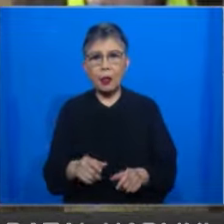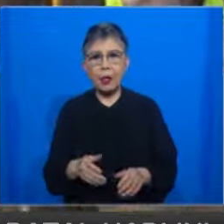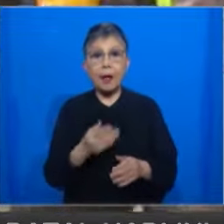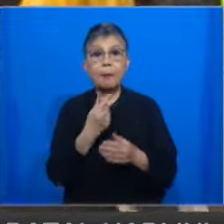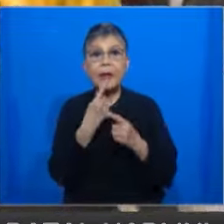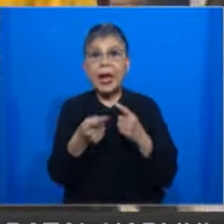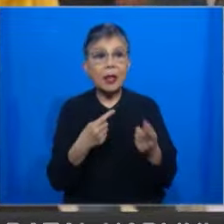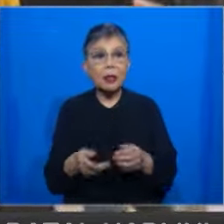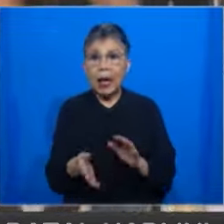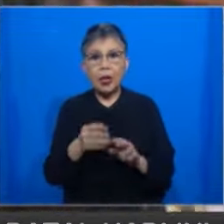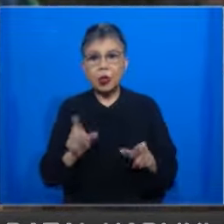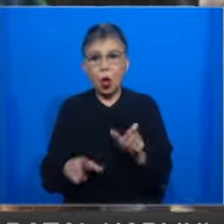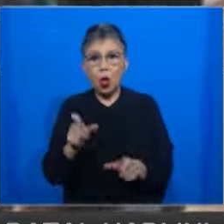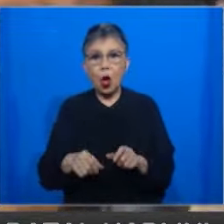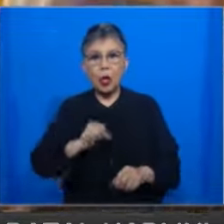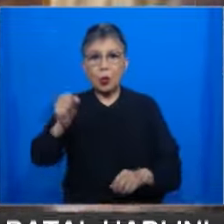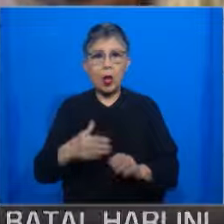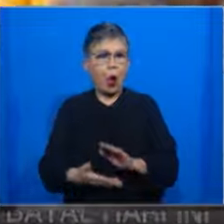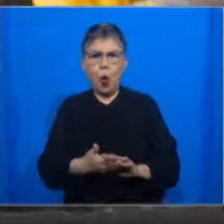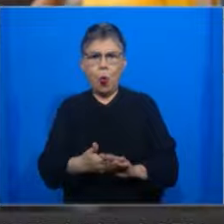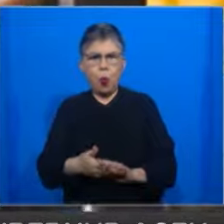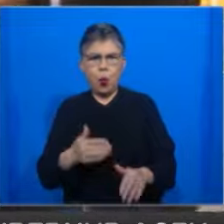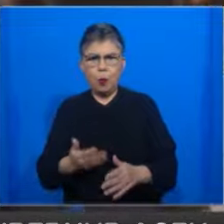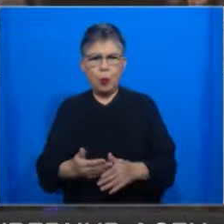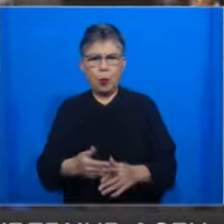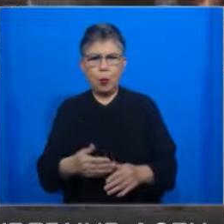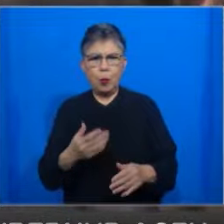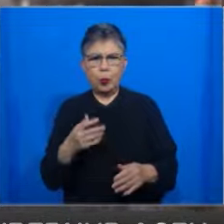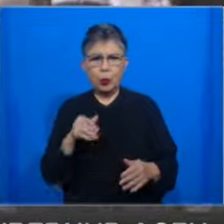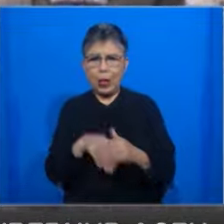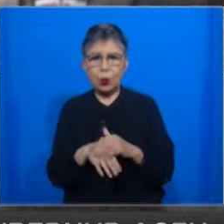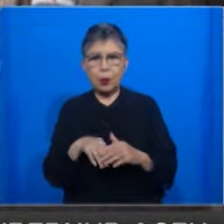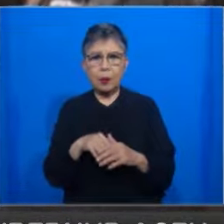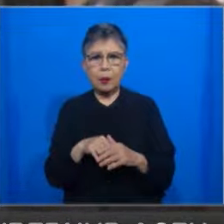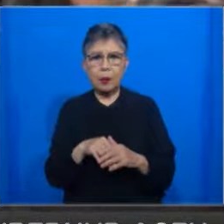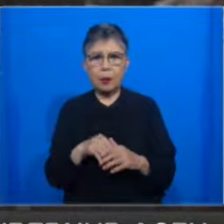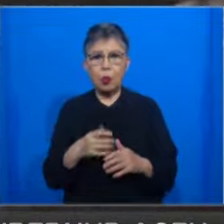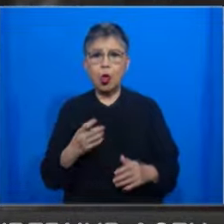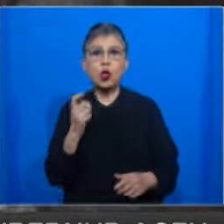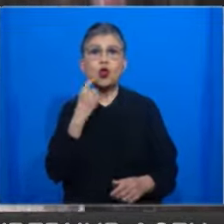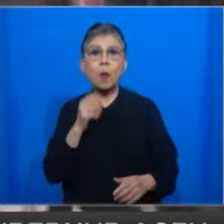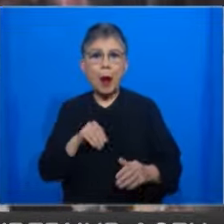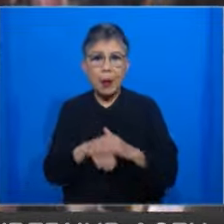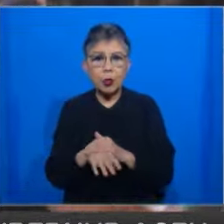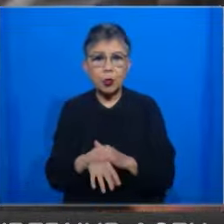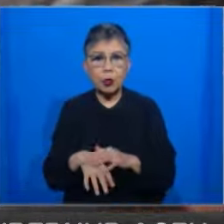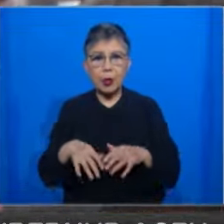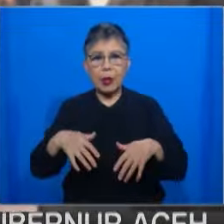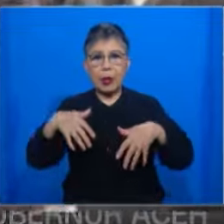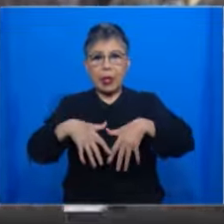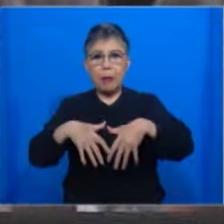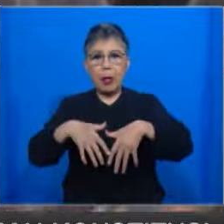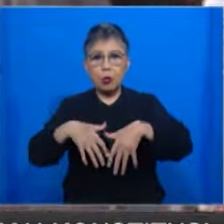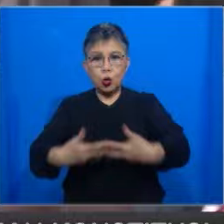mengarahkan para peserta aksi lainnya untuk merangsek masuk ke dalam gedung DPR MPR RI melalui gerbang yang